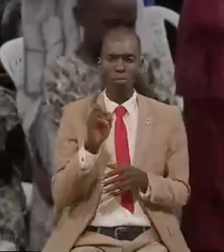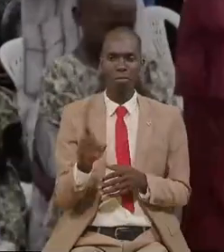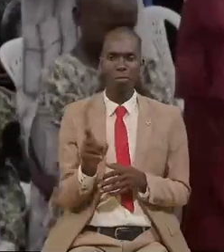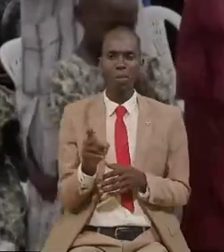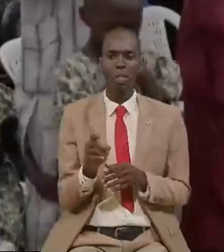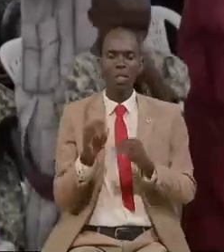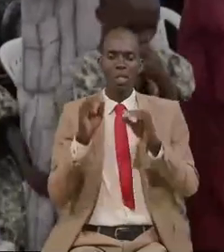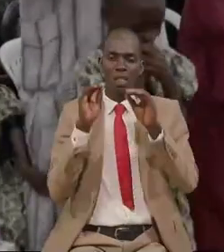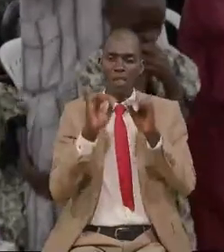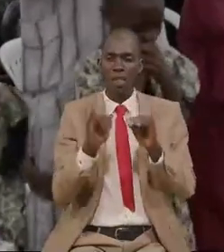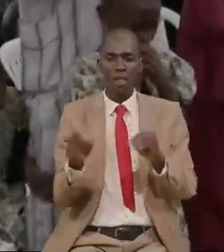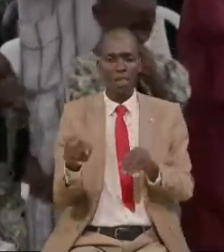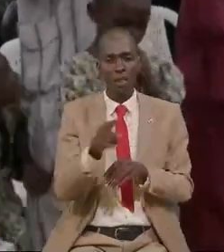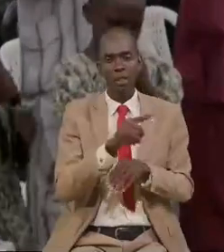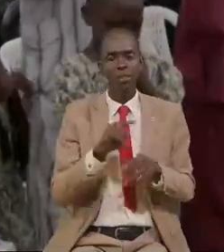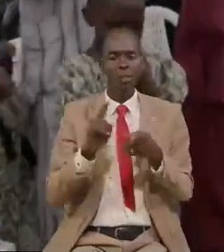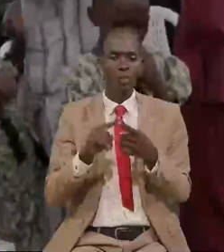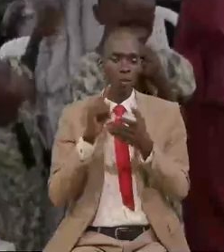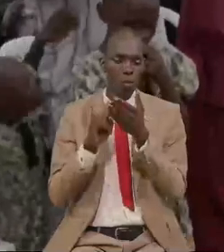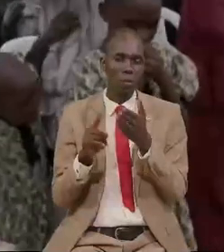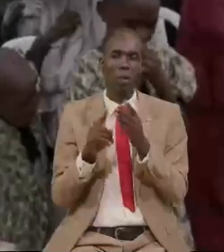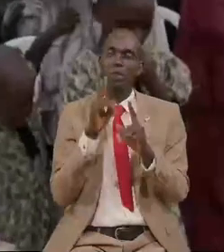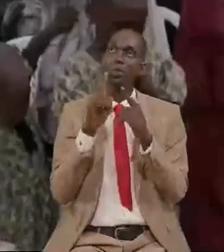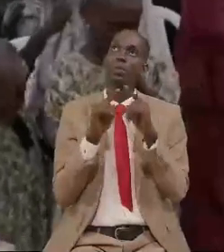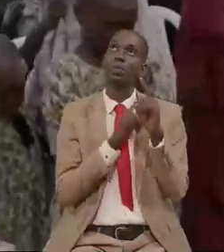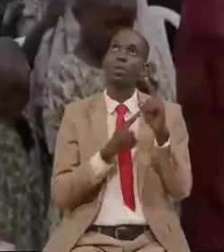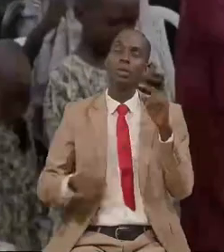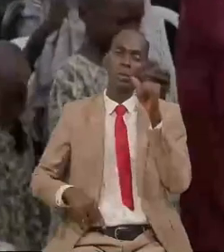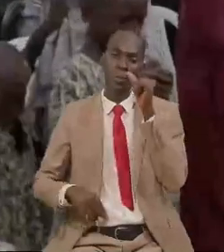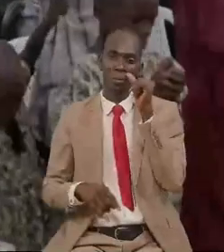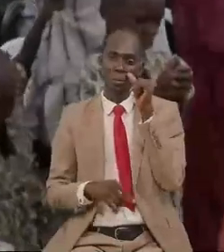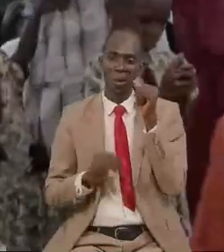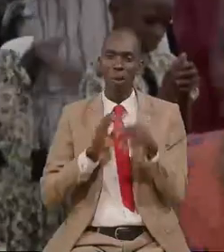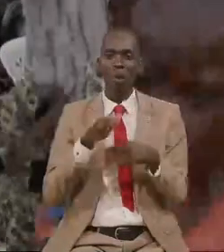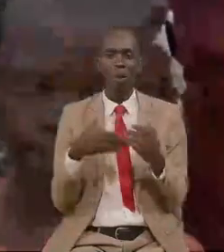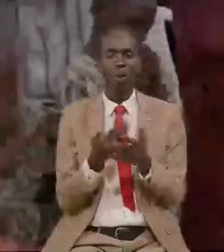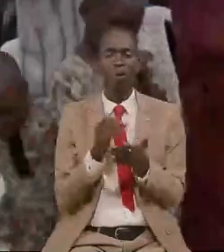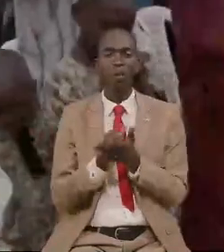Enseigne-le à observer. Parle au Seigneur maintenant. Tout ce que j'ai entendu,